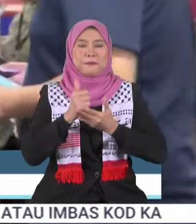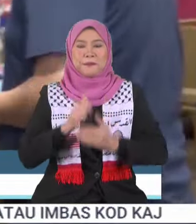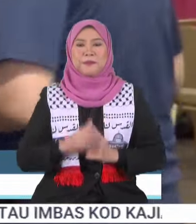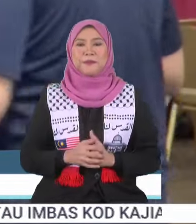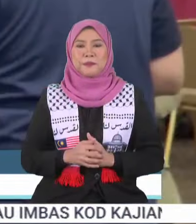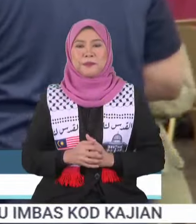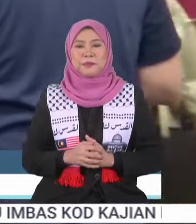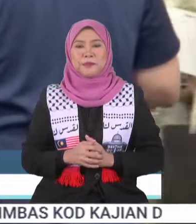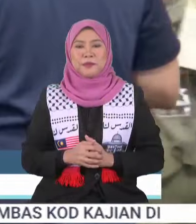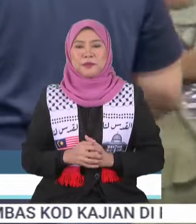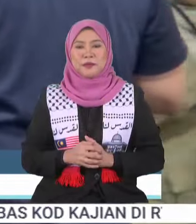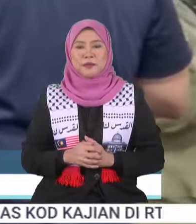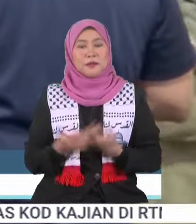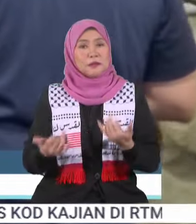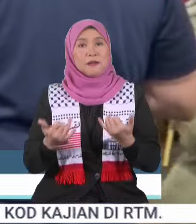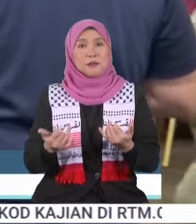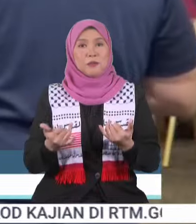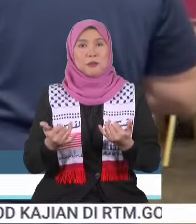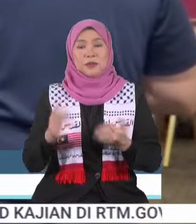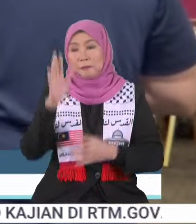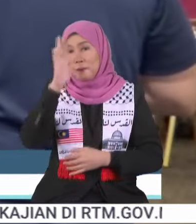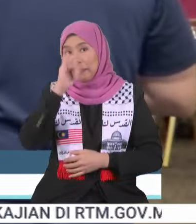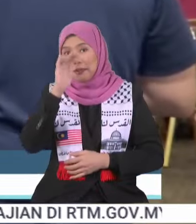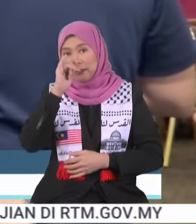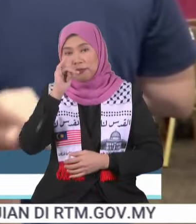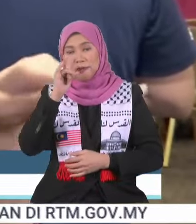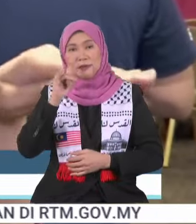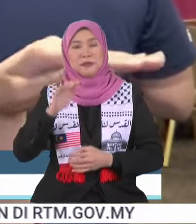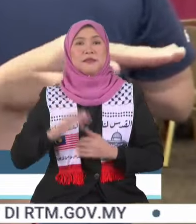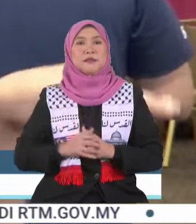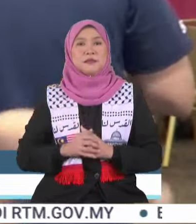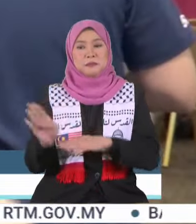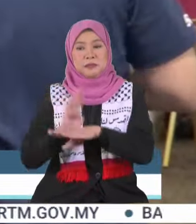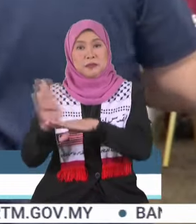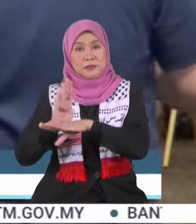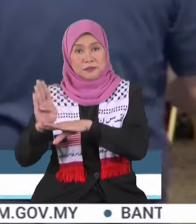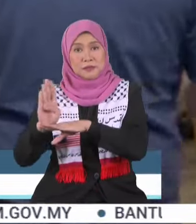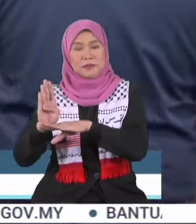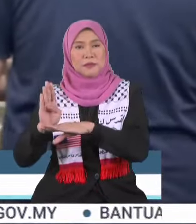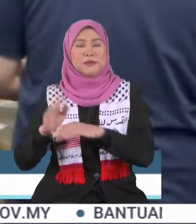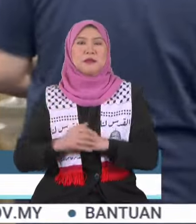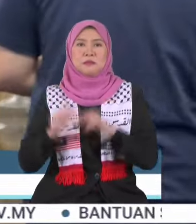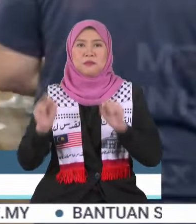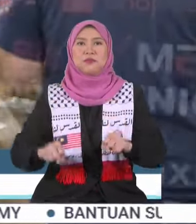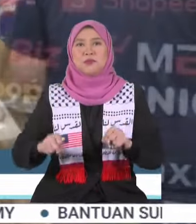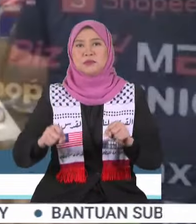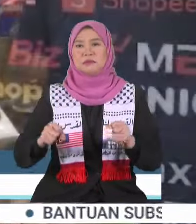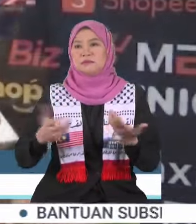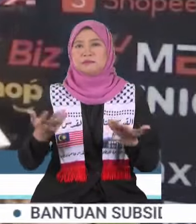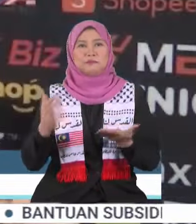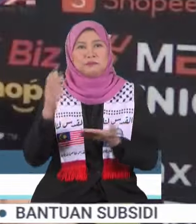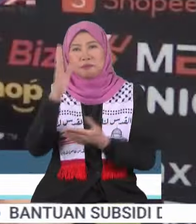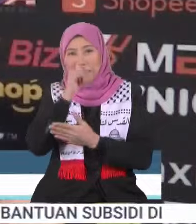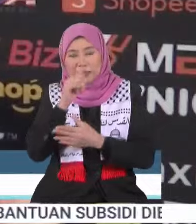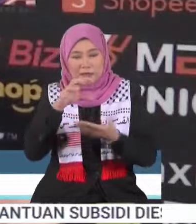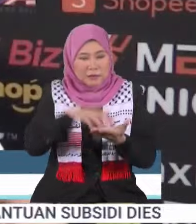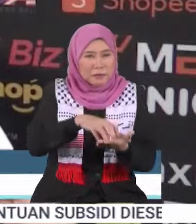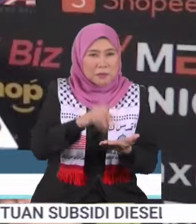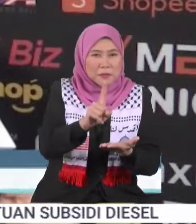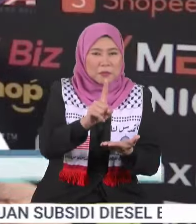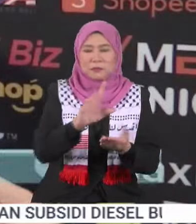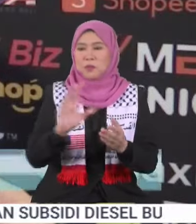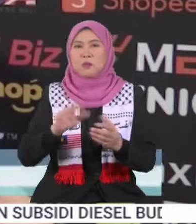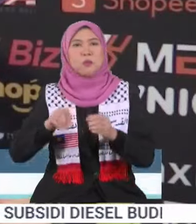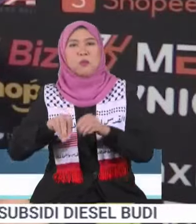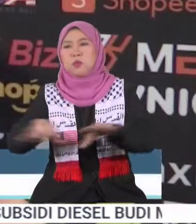satu, macam kita sekarang pontisi dekat Melaka. Jadi bila benda-benda ni kita dapat pergi luar Melaka. Okey, apa yang saya